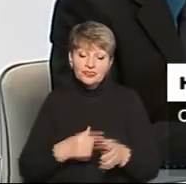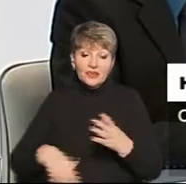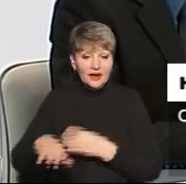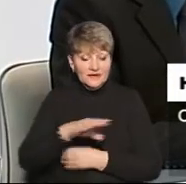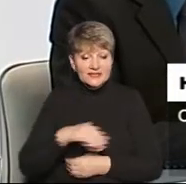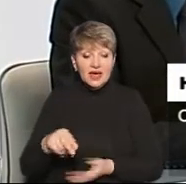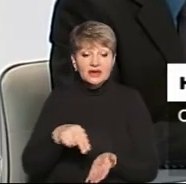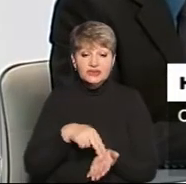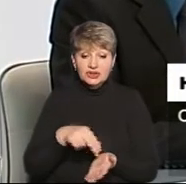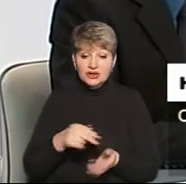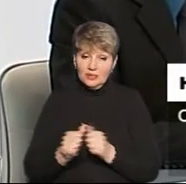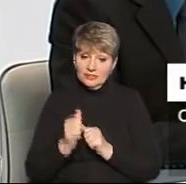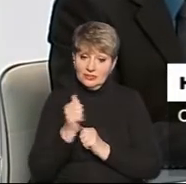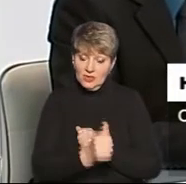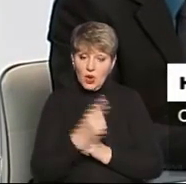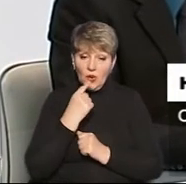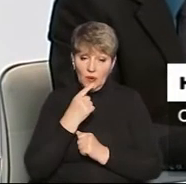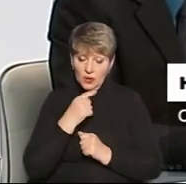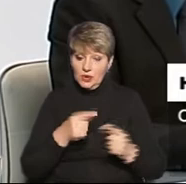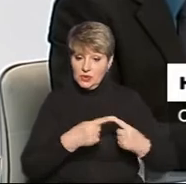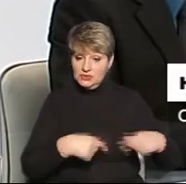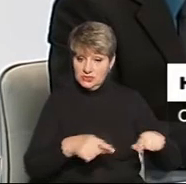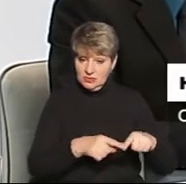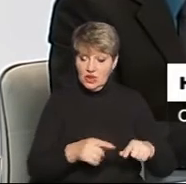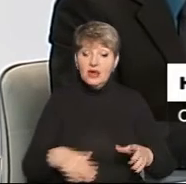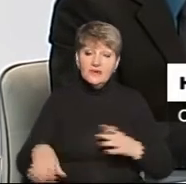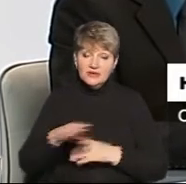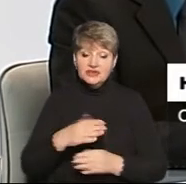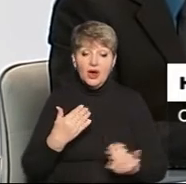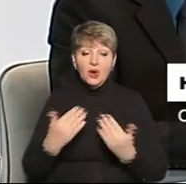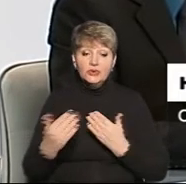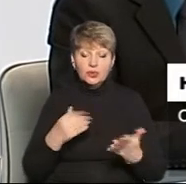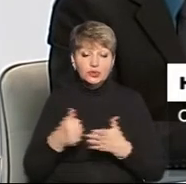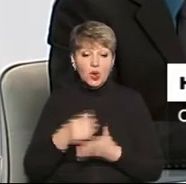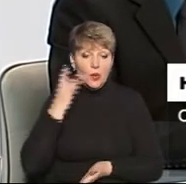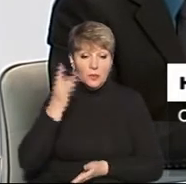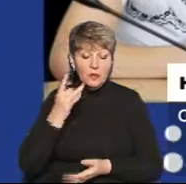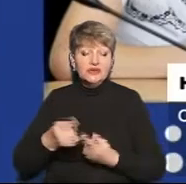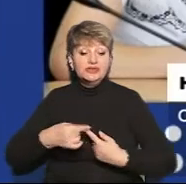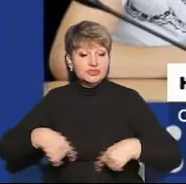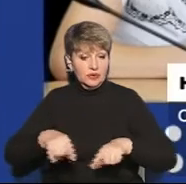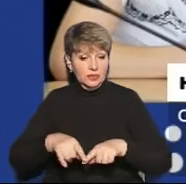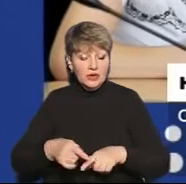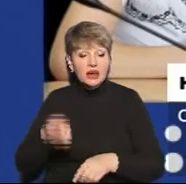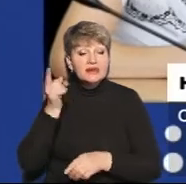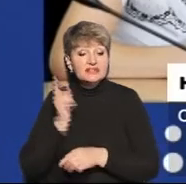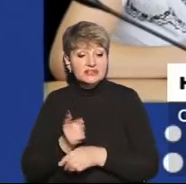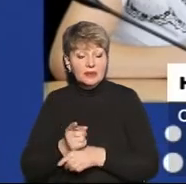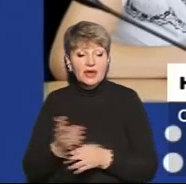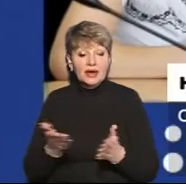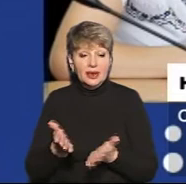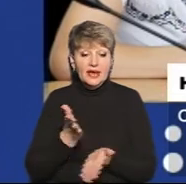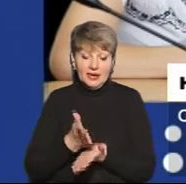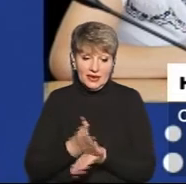Черкащина наразі, ну, крім червоної зони, яких я назвала раніше, всі відносяться наразі до помаранчевої зони. Заборони, які